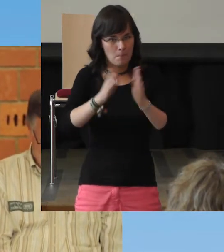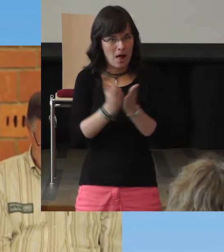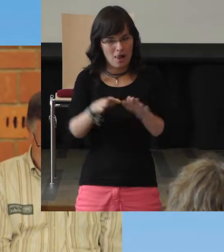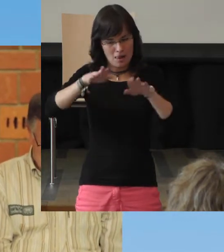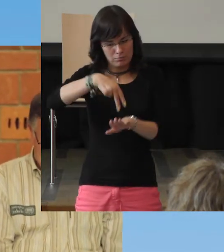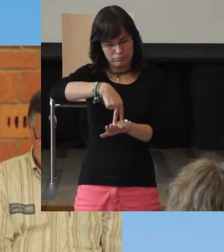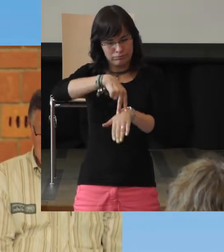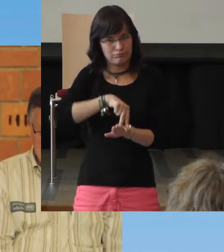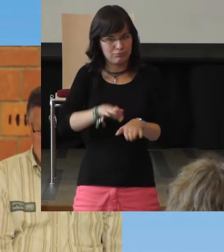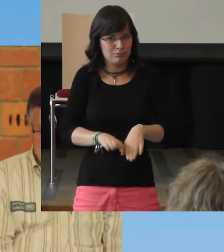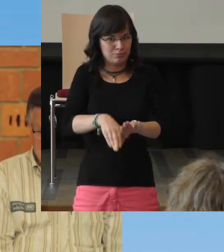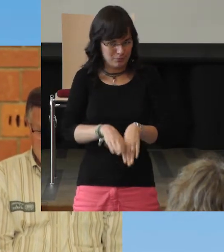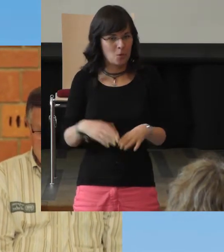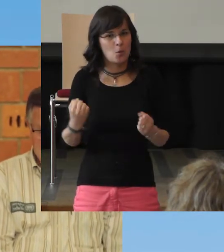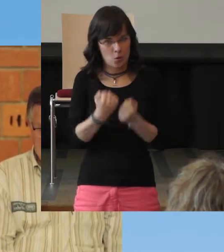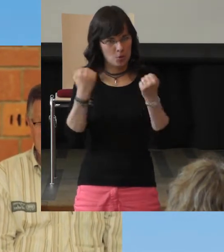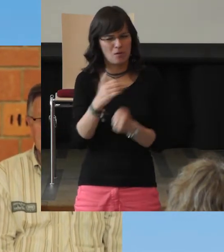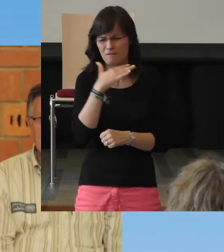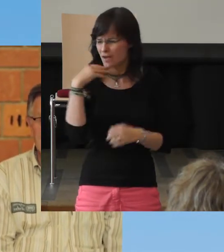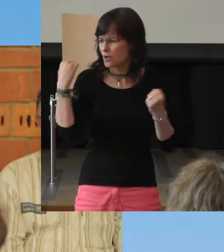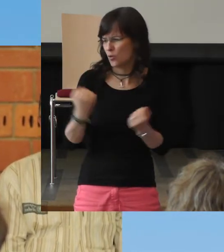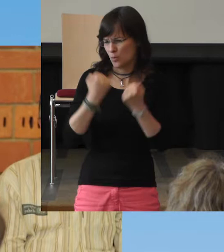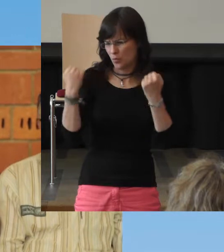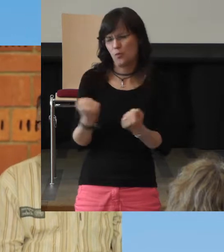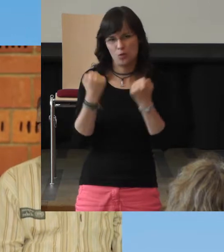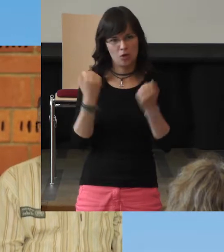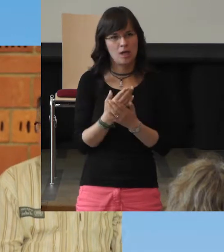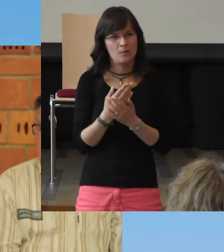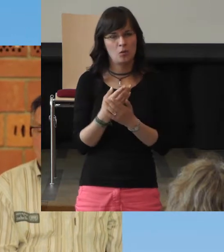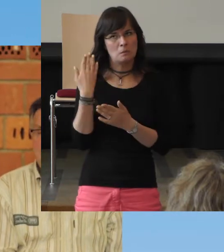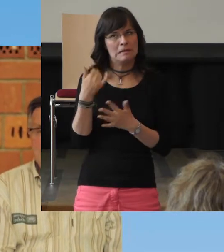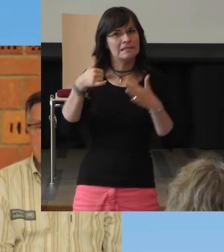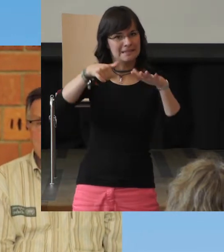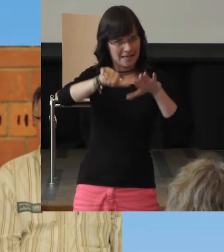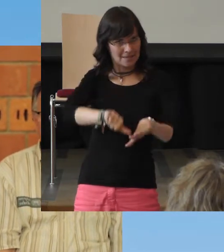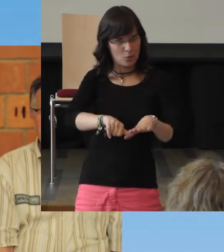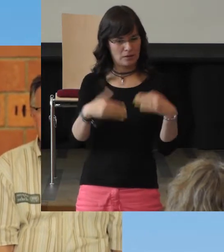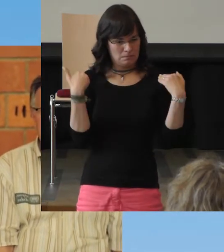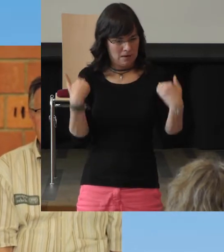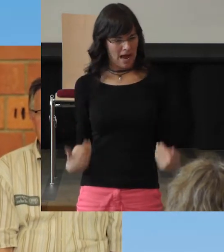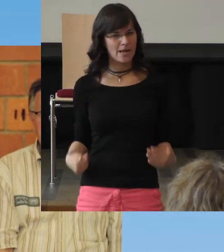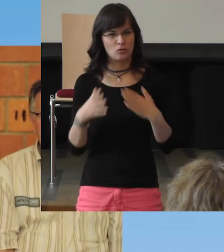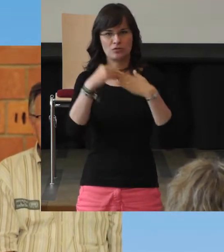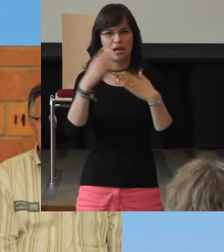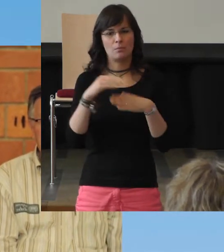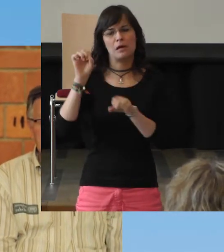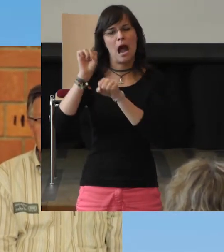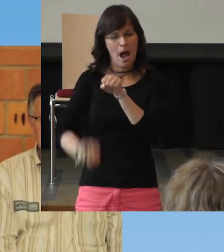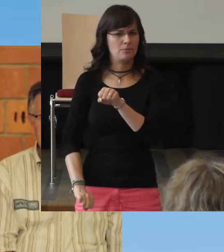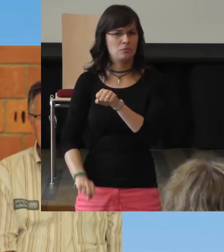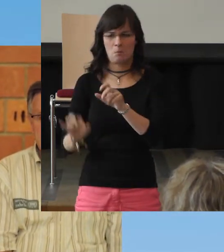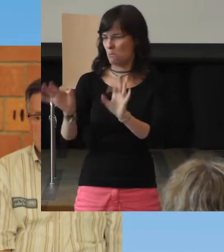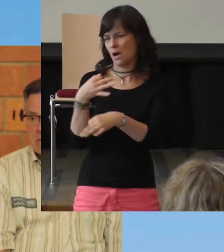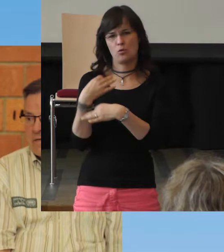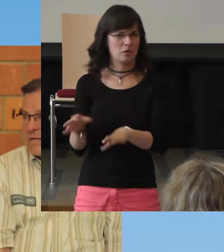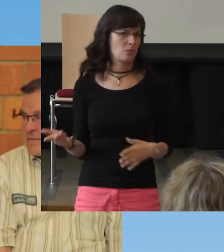und konnte auch die Haltungstherapie vor einem halben Jahr absetzen weil ich gesagt habe ich mache das einfach nicht mehr weiter aber es geht